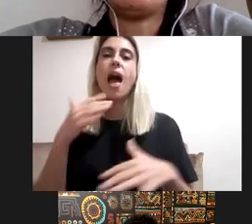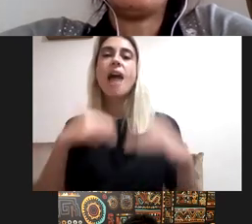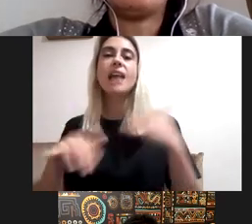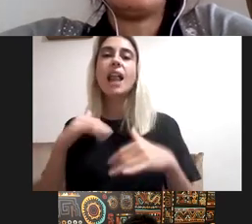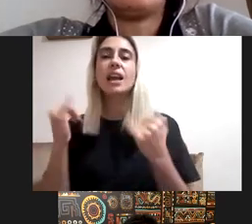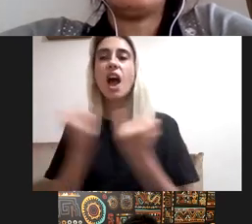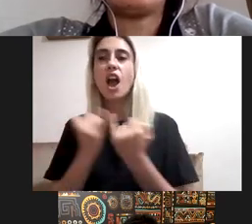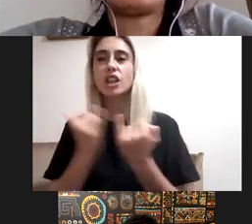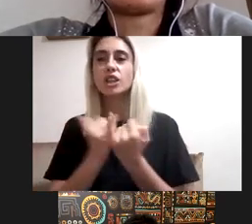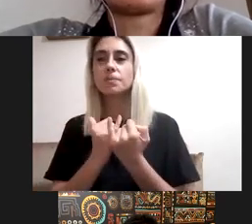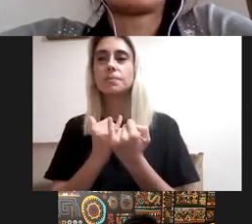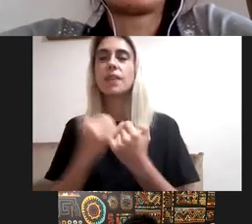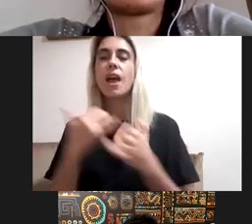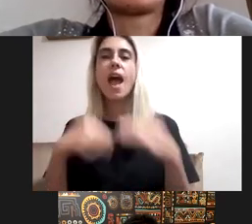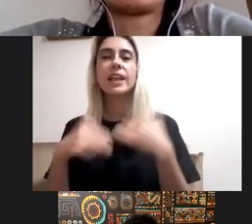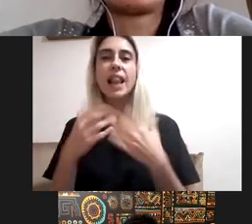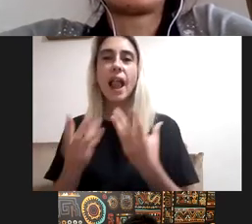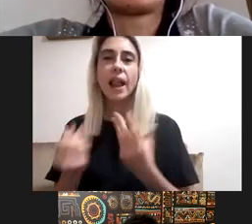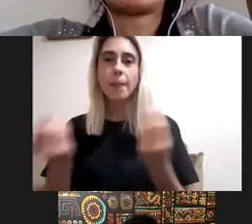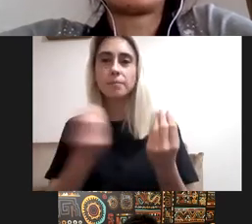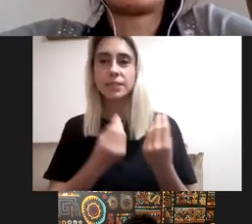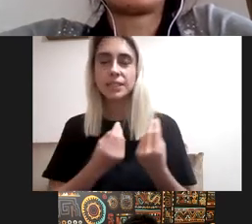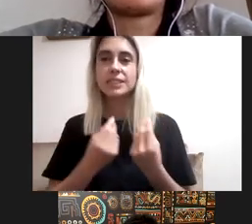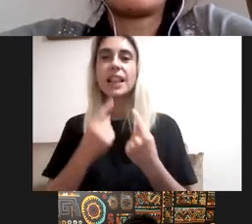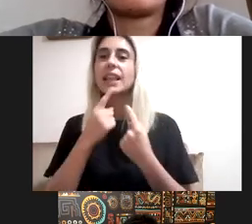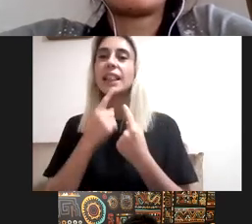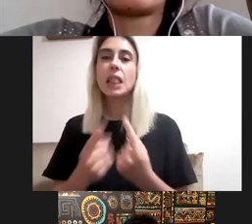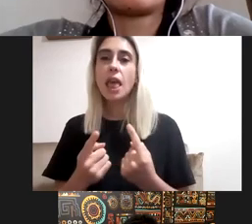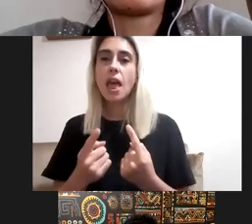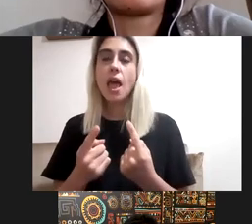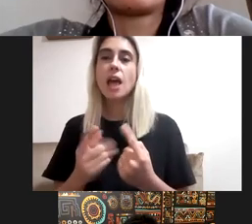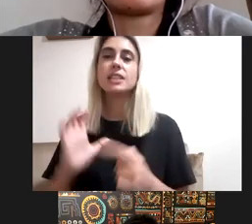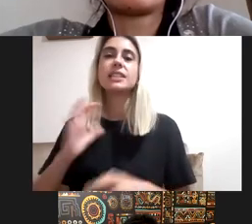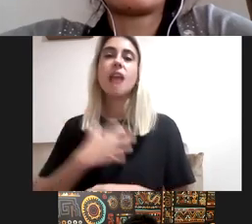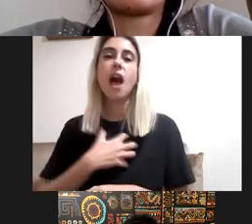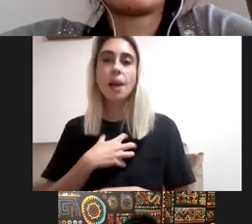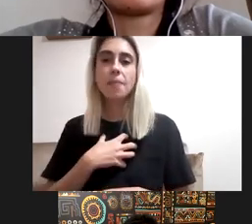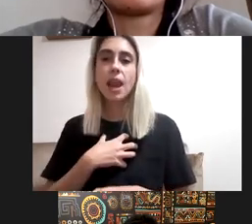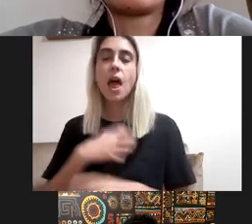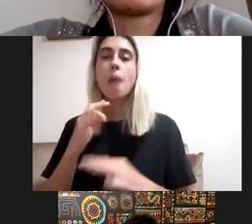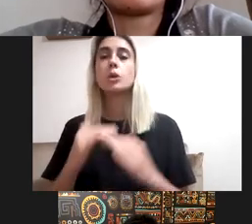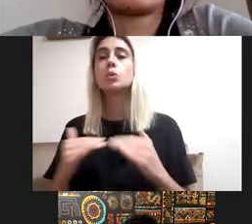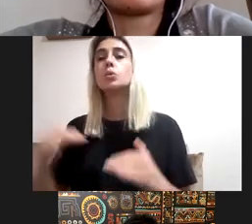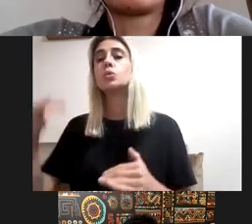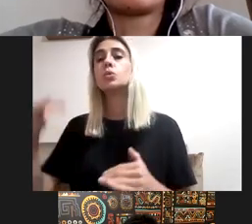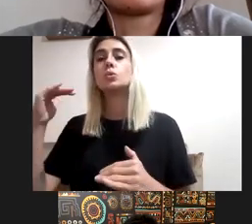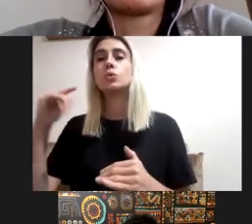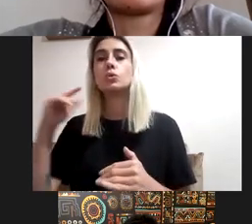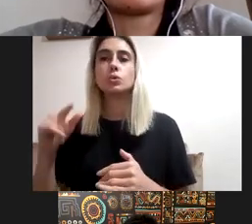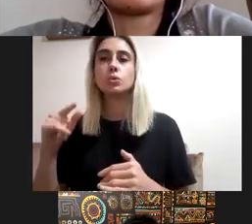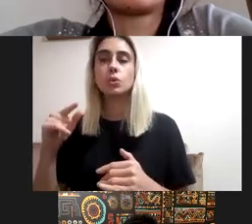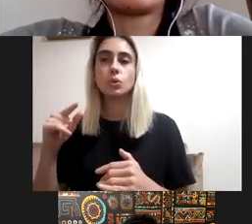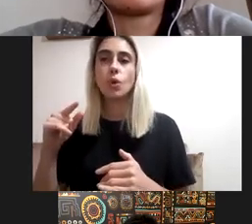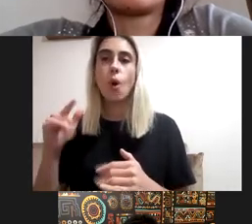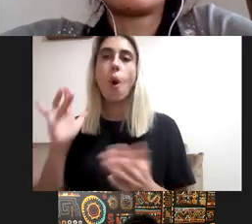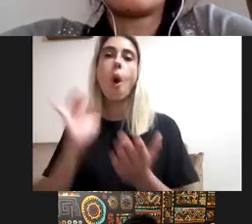kardeşlerimiz, engellimiz, engellilerimiz diye nitelenip sahiplenilen ve üstten şeylerle